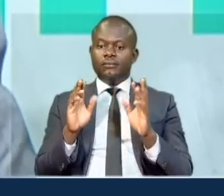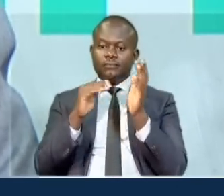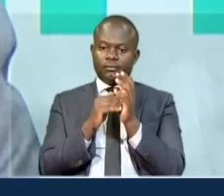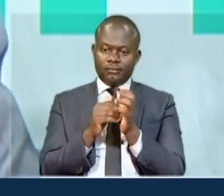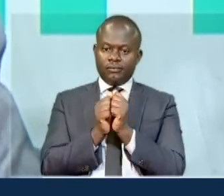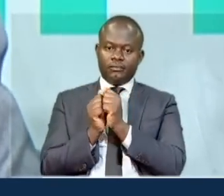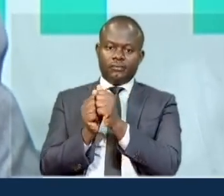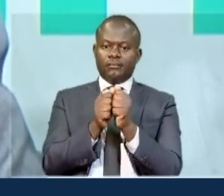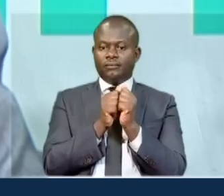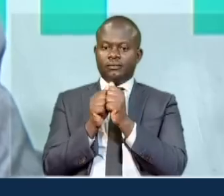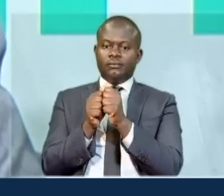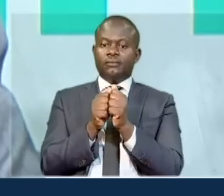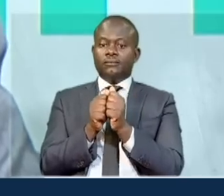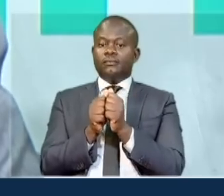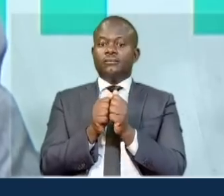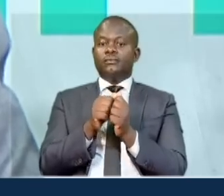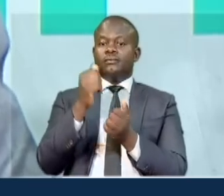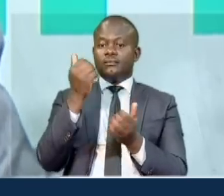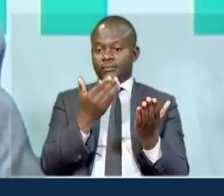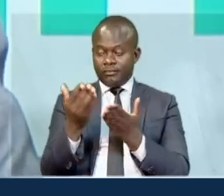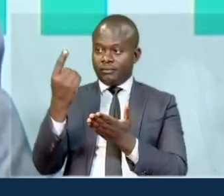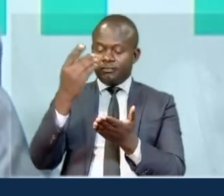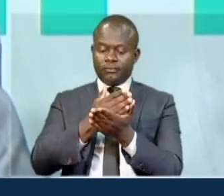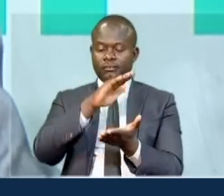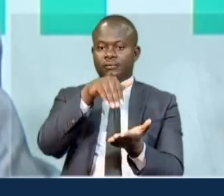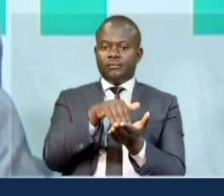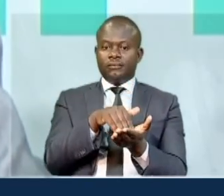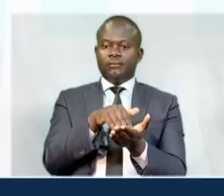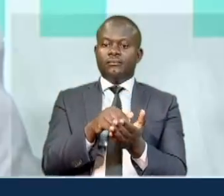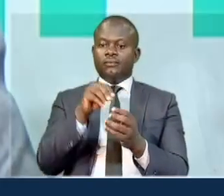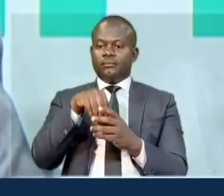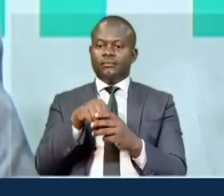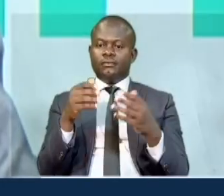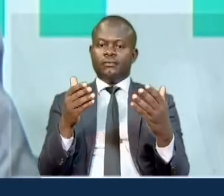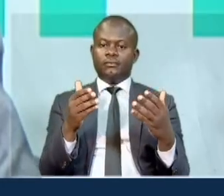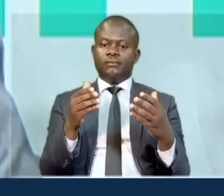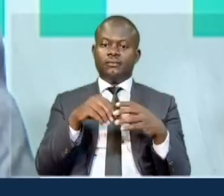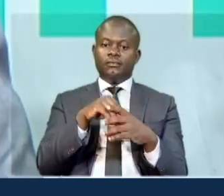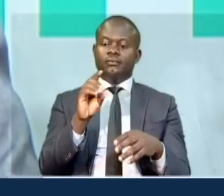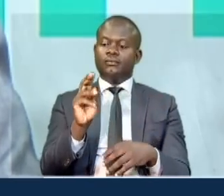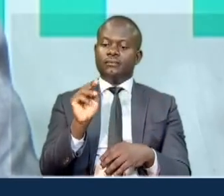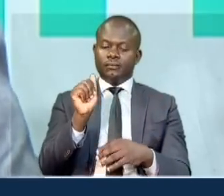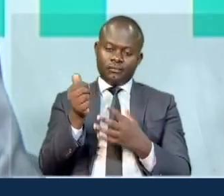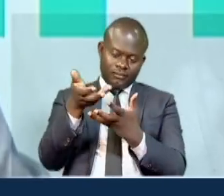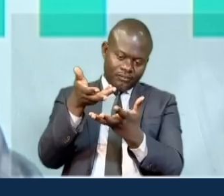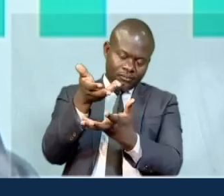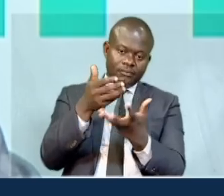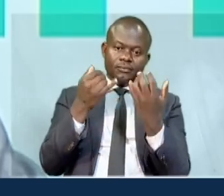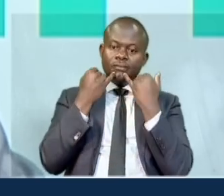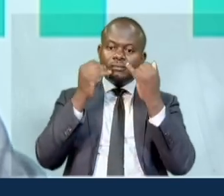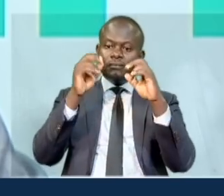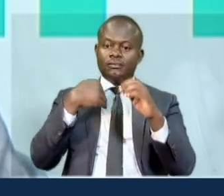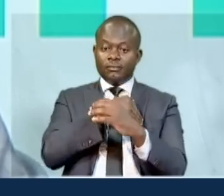ndetse na Nesanga Top Center through RIB. Muri DNA testing. Nababwiye ko